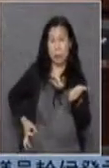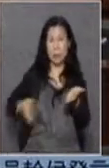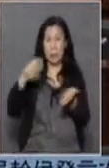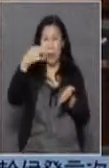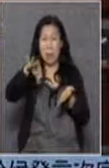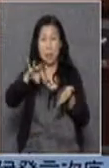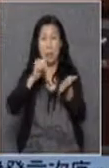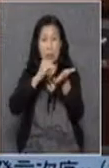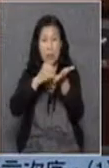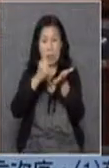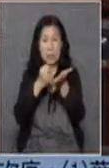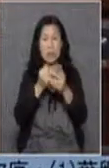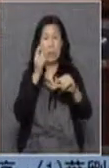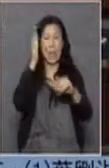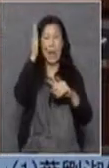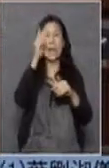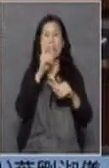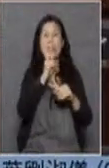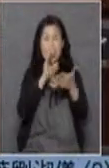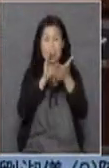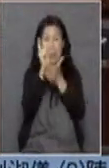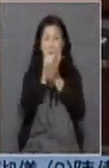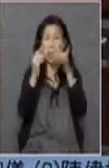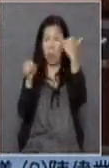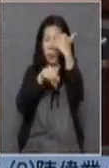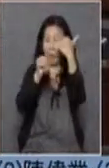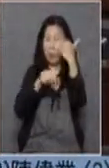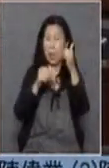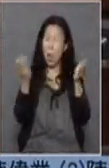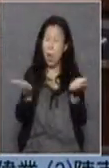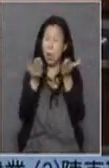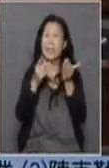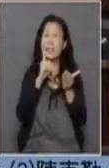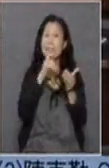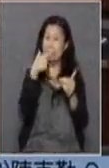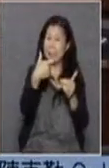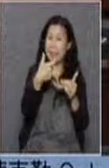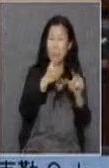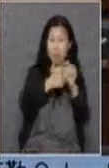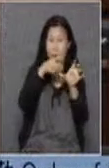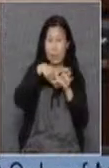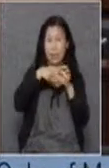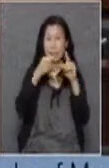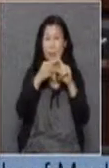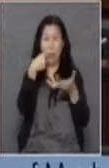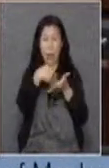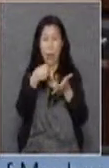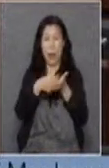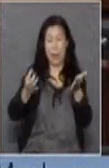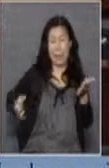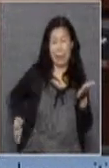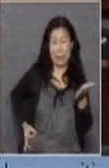额，我们希望增到每年是6000元，是鼓励有经济能力的中产人士呢是买医疗保